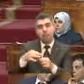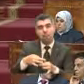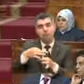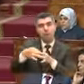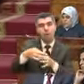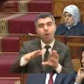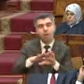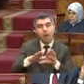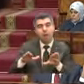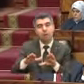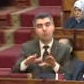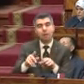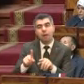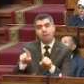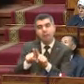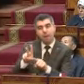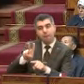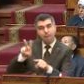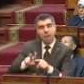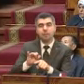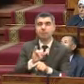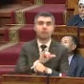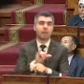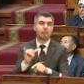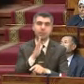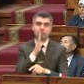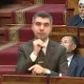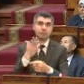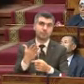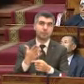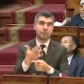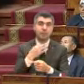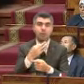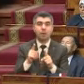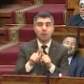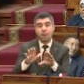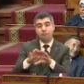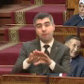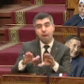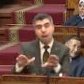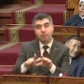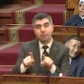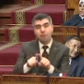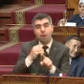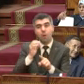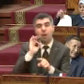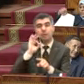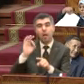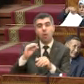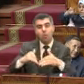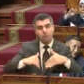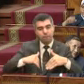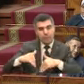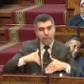سيد الوزير، لا يمكن أن يمكن تمالك الأرض سنين طويلة للحفاظ على أرض ليتم إصدار قرار نزع ملكية بدعوى طريق سير أو مرور